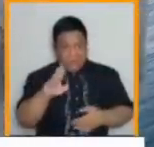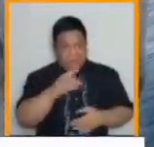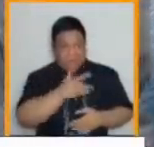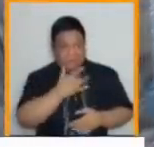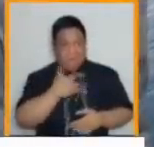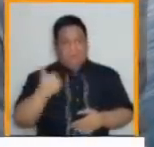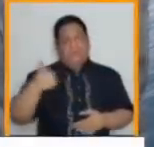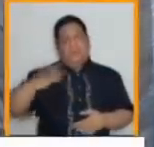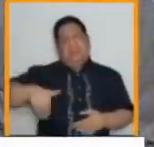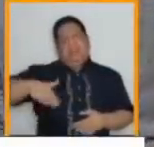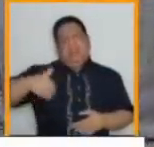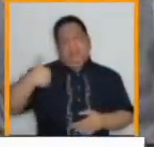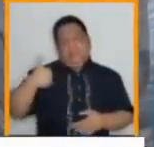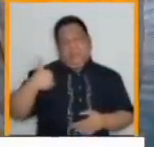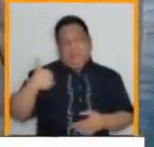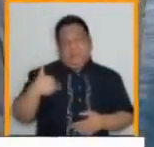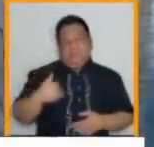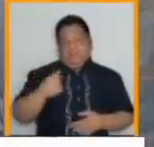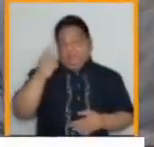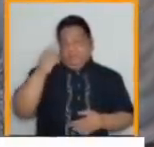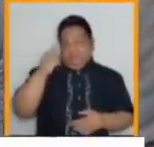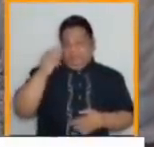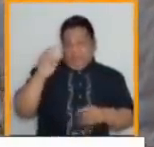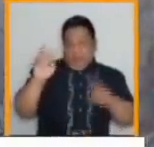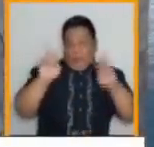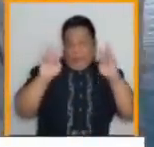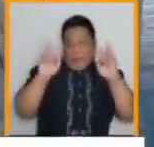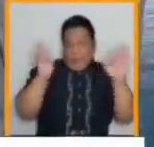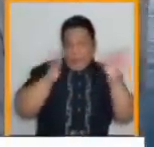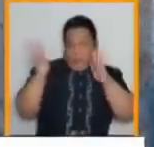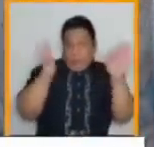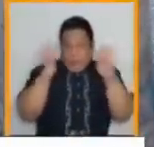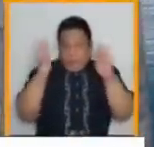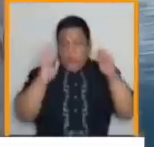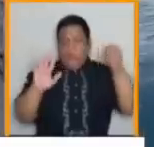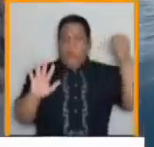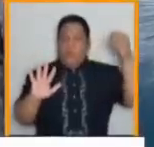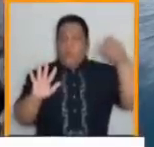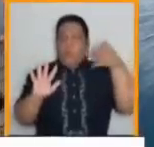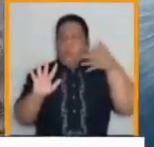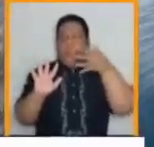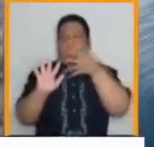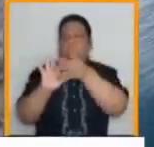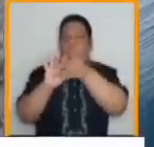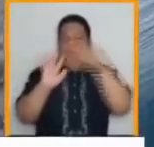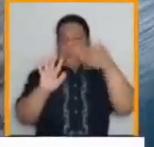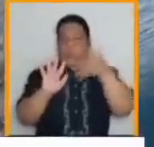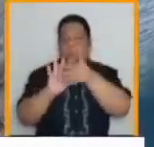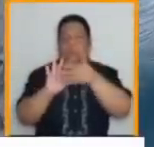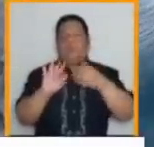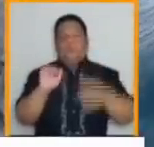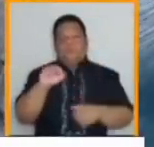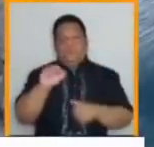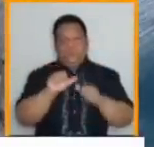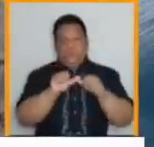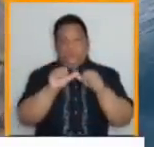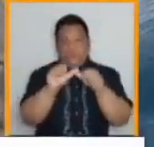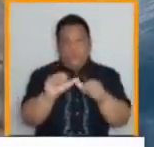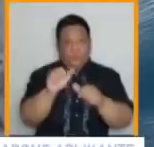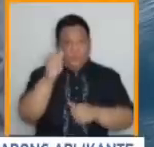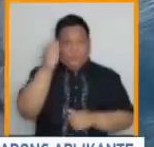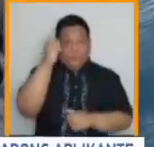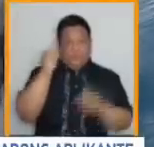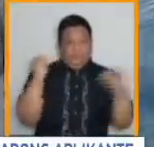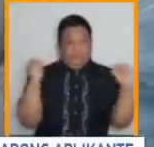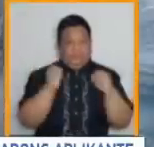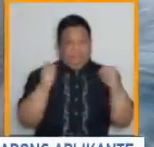Weather, makikita nyo tuloy-tuloy po yung pag-ihip ng hanging amihan sa mga susunod na araw. Pero yung lamig niyan hanggang dito lang yan, posible